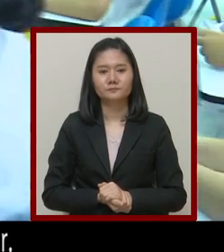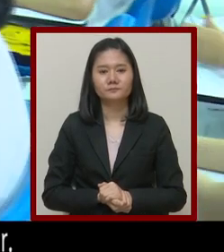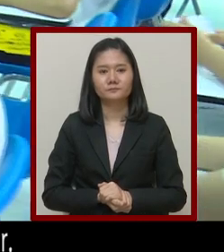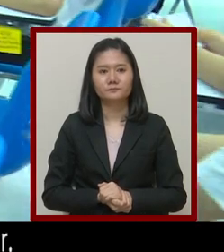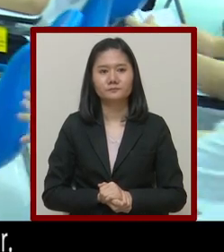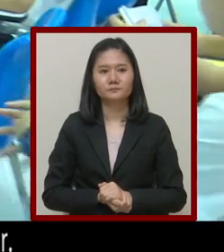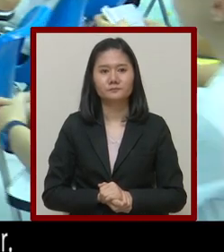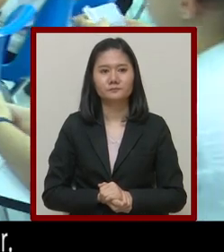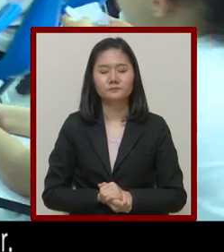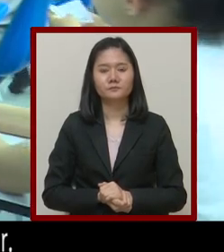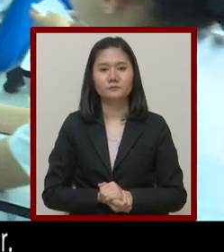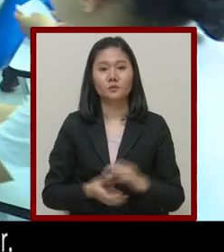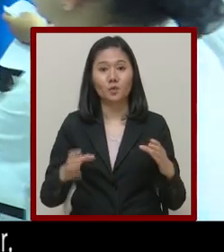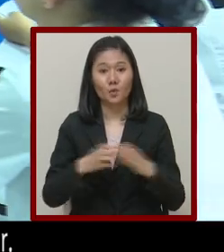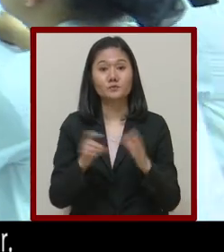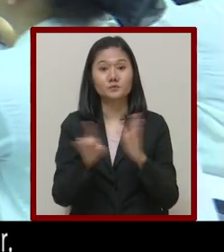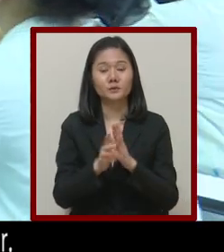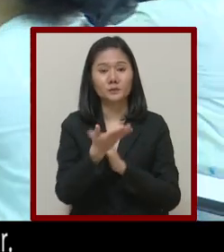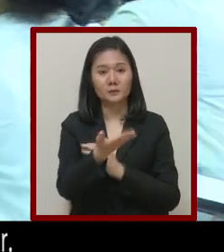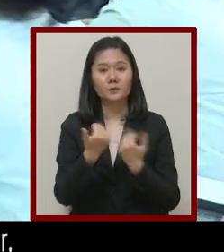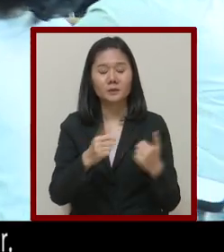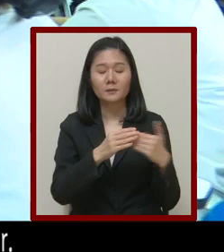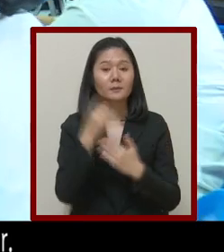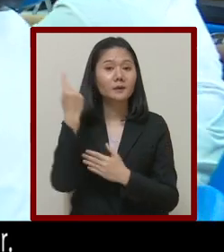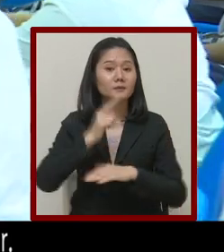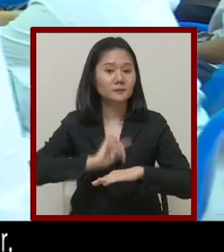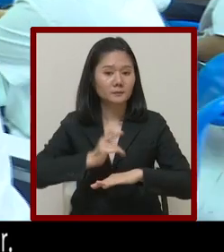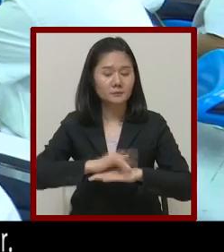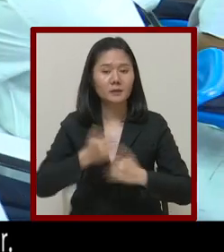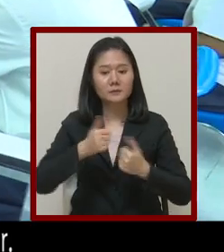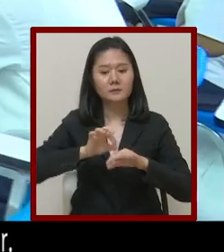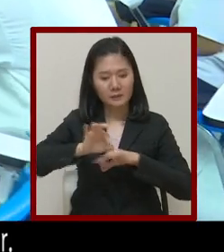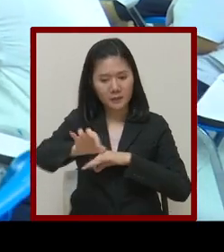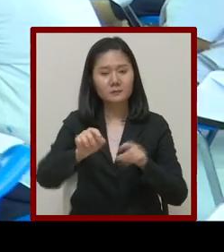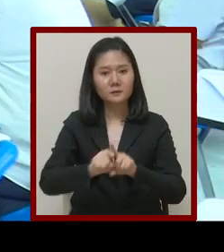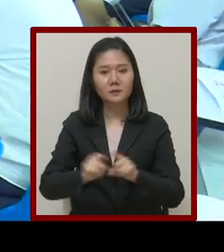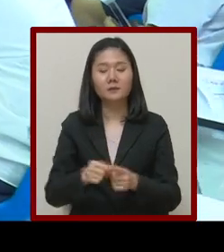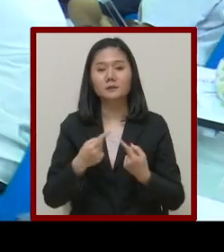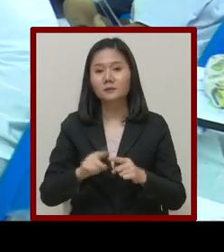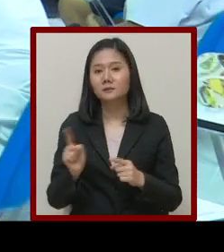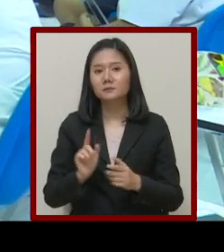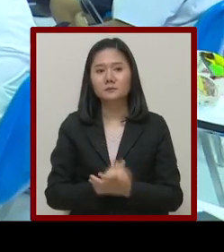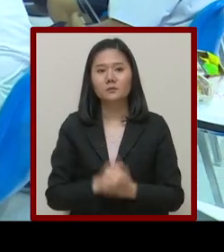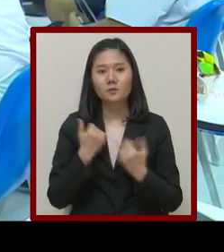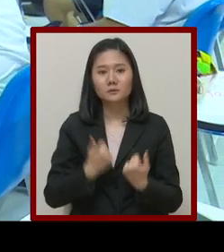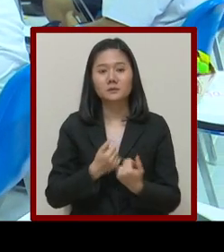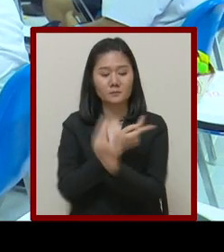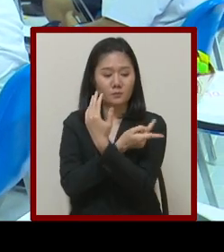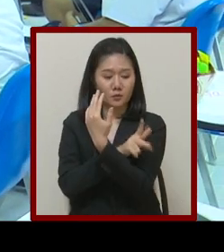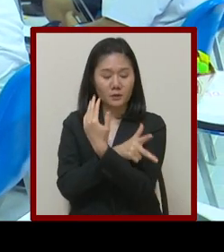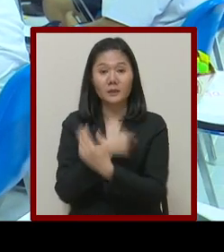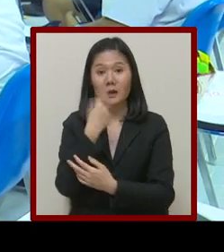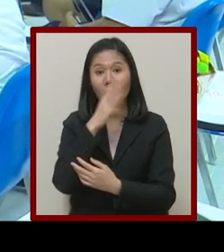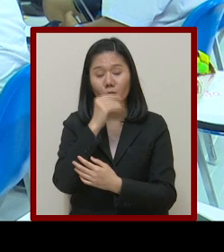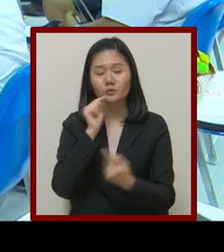อีกกลุ่มหนึ่งนะคะเพื่อเป็นกลุ่มสุดท้ายที่พาเราไปท่องเที่ยวธรรมชาติซึ่งไกลมากเหมือนกันแต่ว่าจังหวัดภูเก็ตถ้าใคร